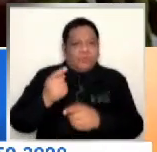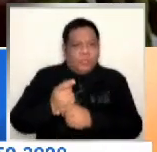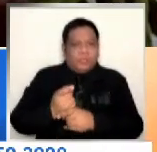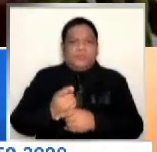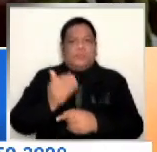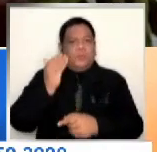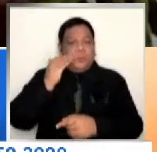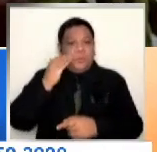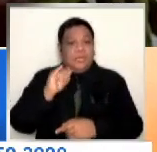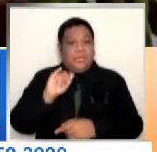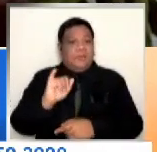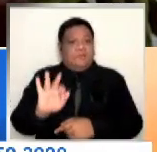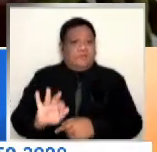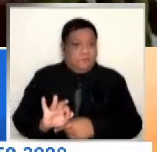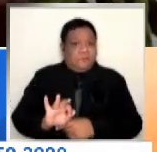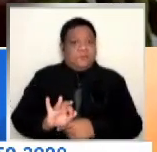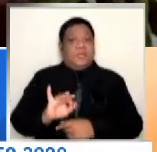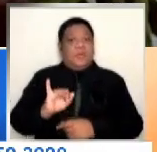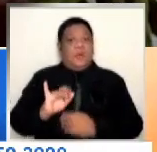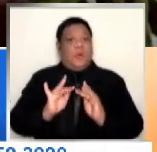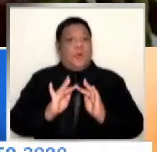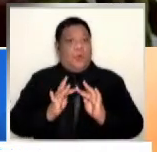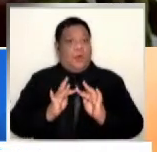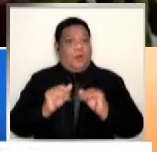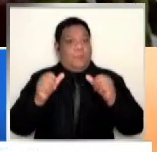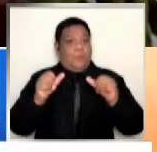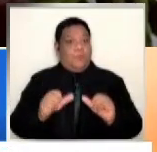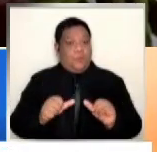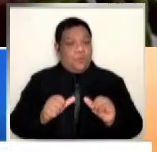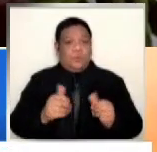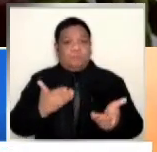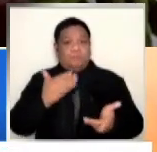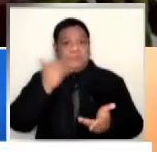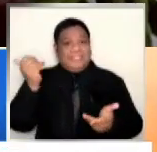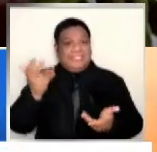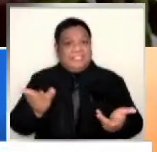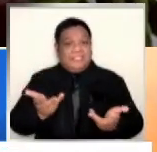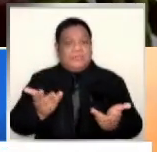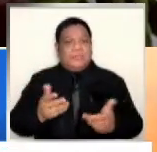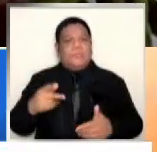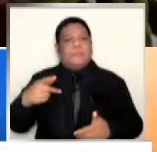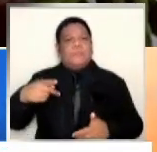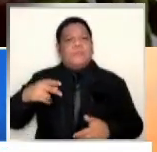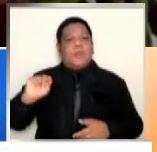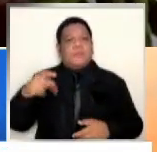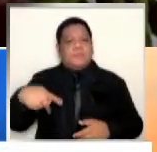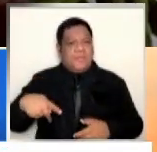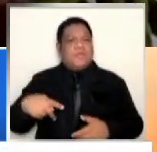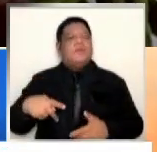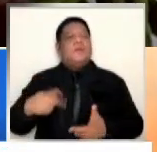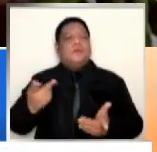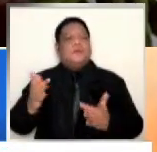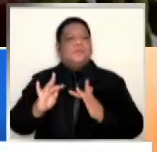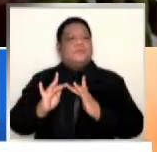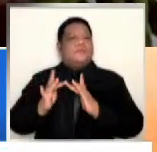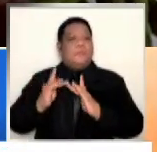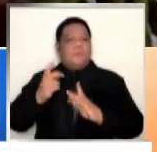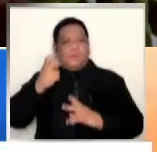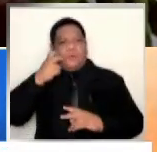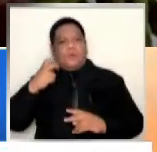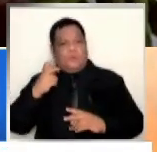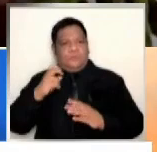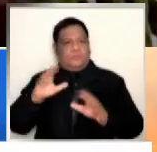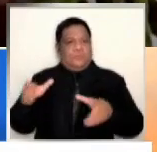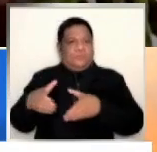post online, then ang pinakamagaling dyan ay ang ating PNP cybercrime group na siyang